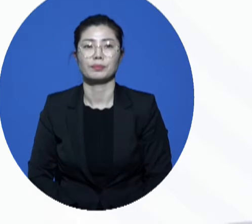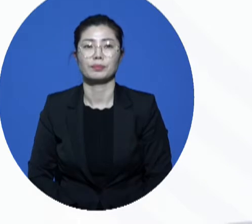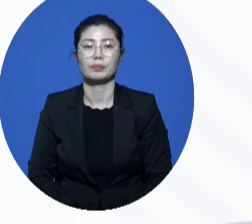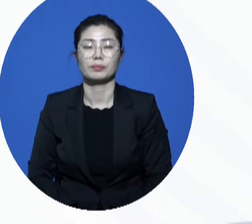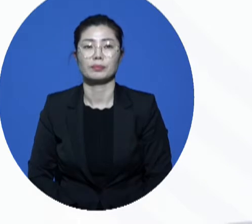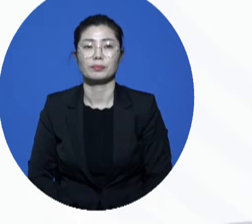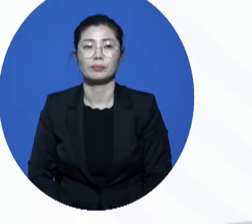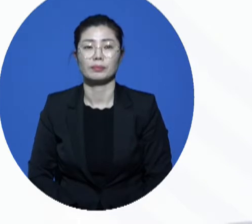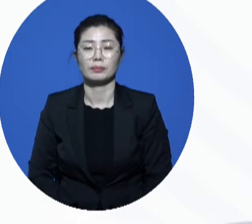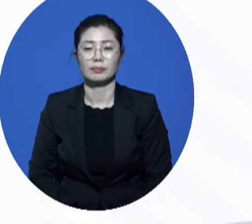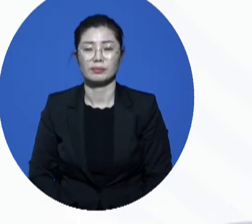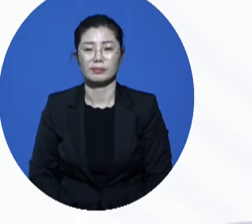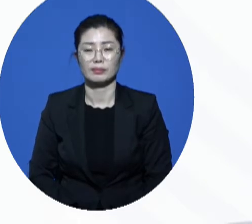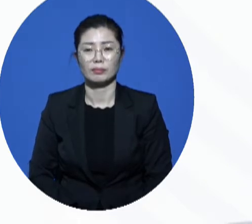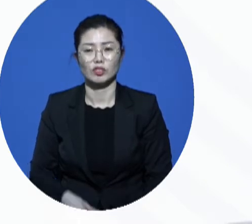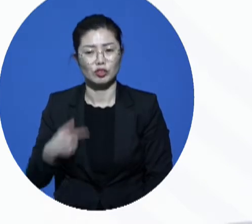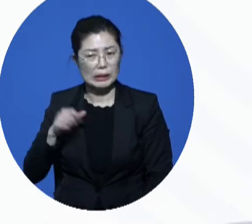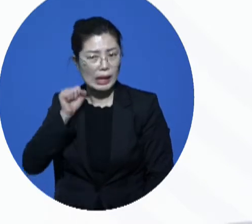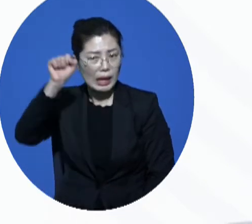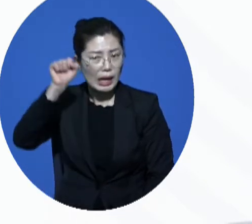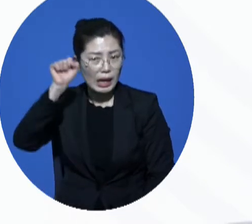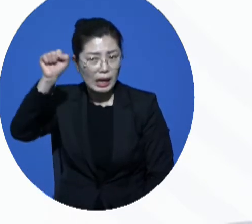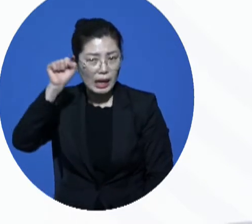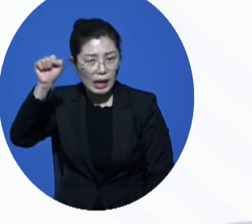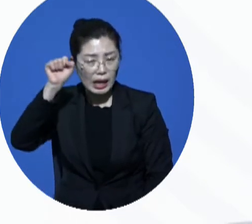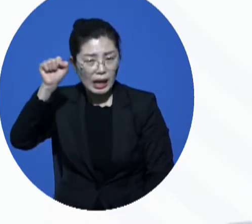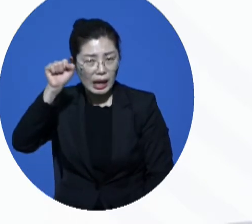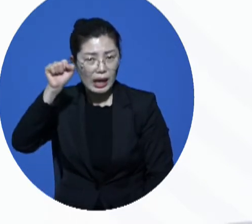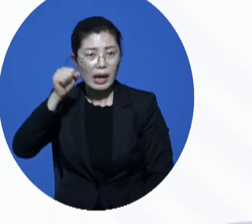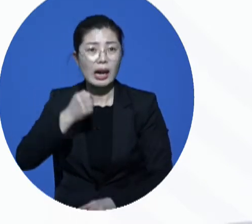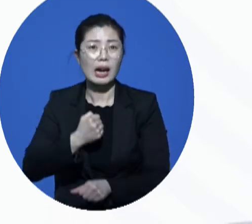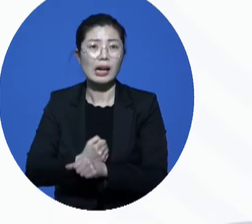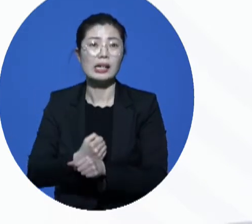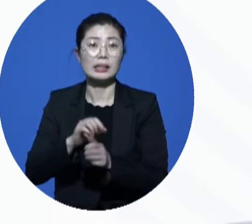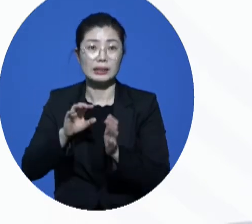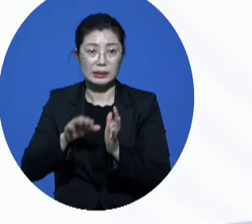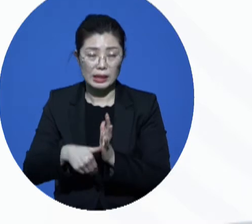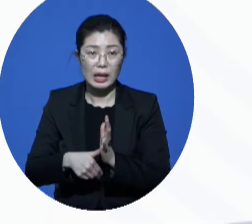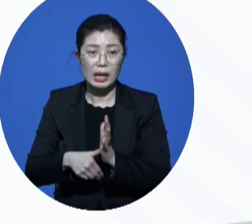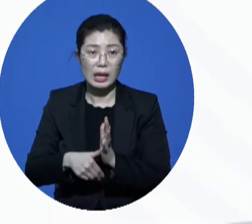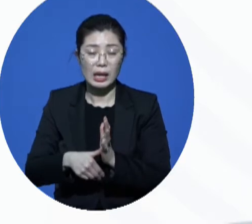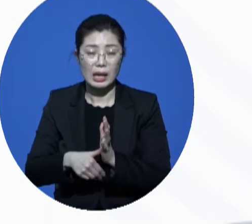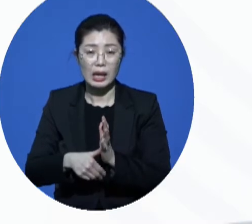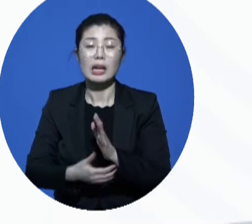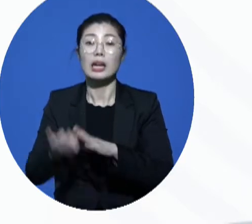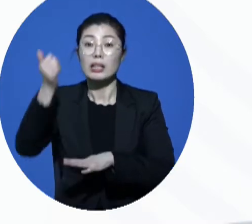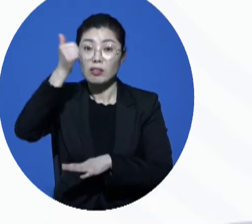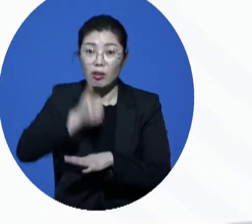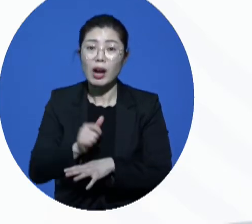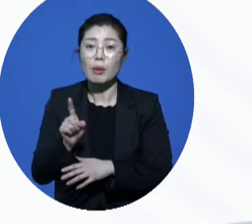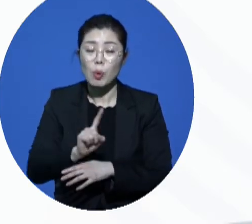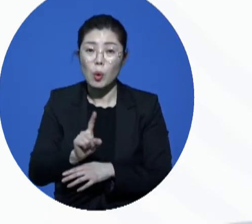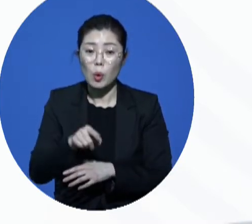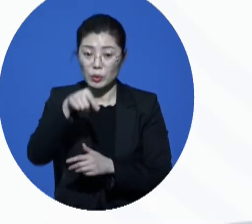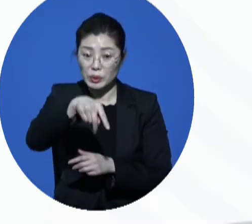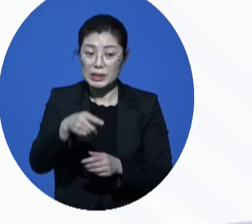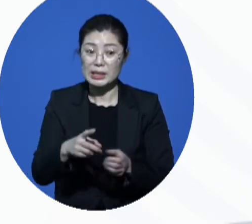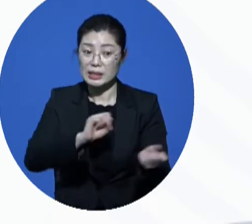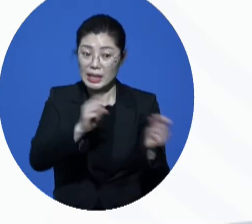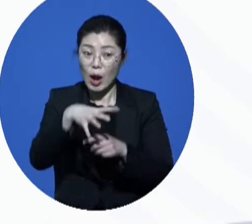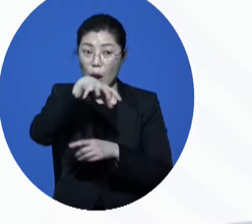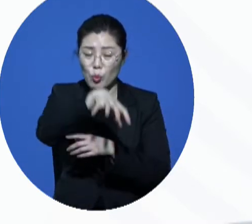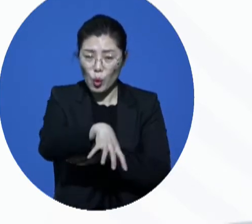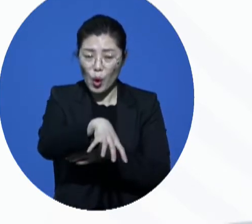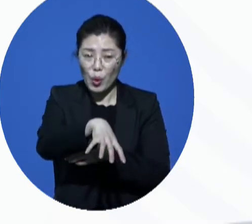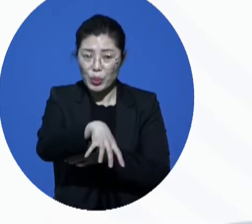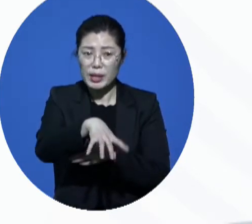네, 긴급 농성에 돌입하면서 저희가 성취했던 성과는 신화재활원의